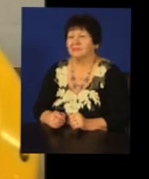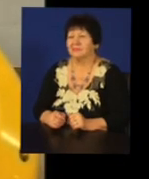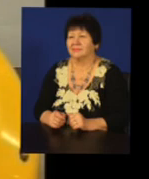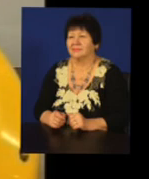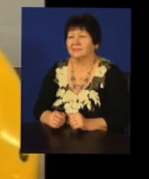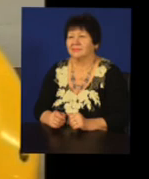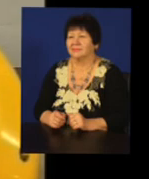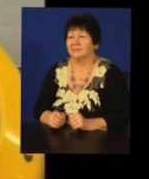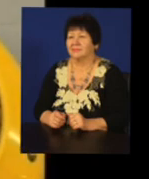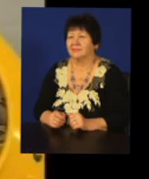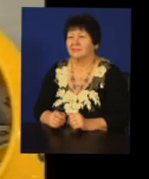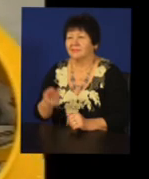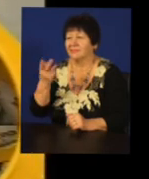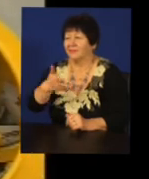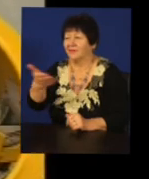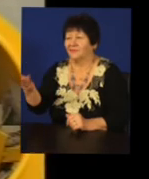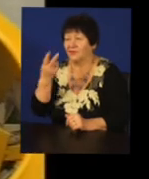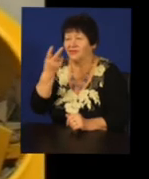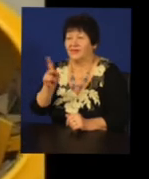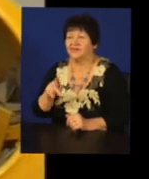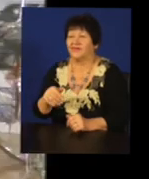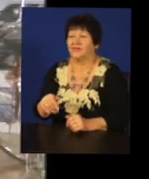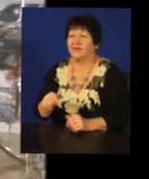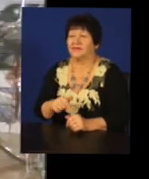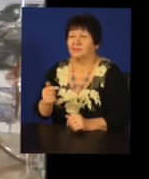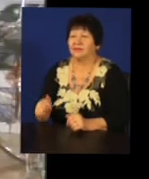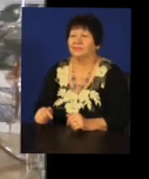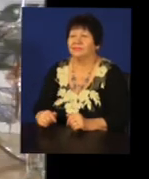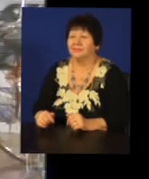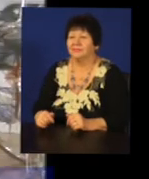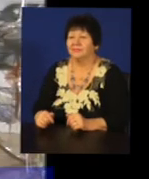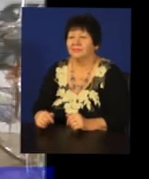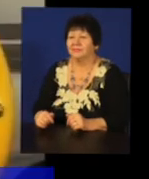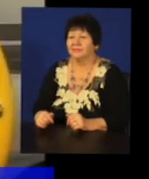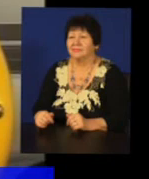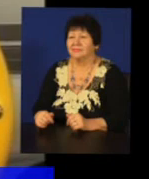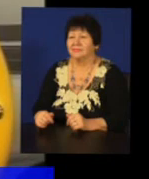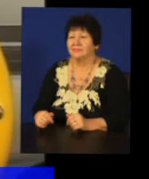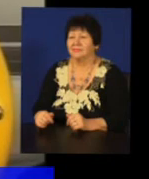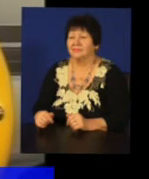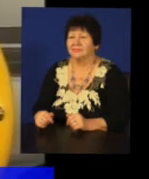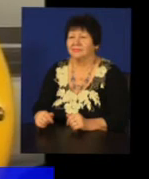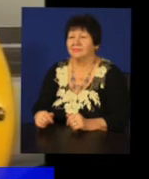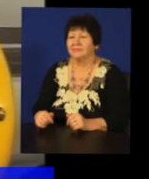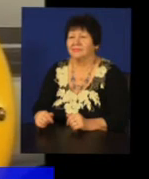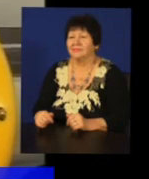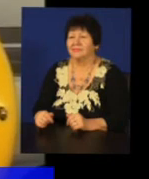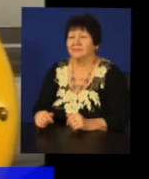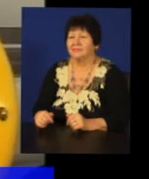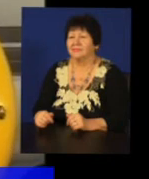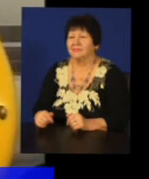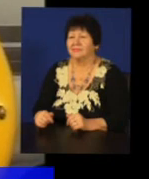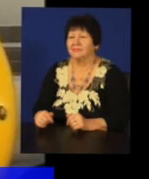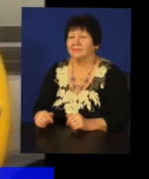Vedeți voi. Voi vedeți mai bine decât mine ce se întâmplă acolo. Eu pot să dau și acum domnul asta. Care vrea. Acum să vedem dacă...